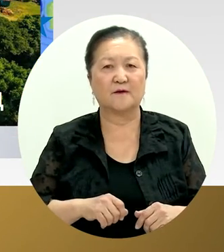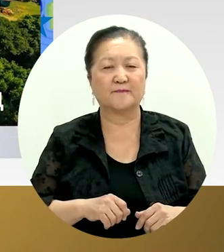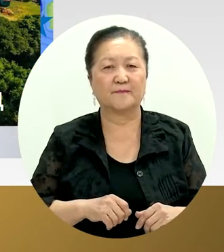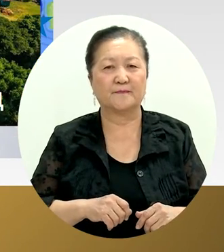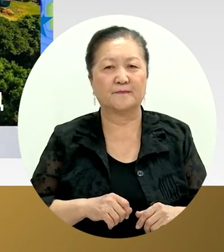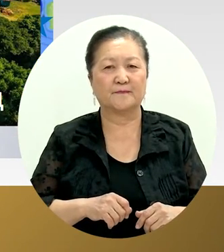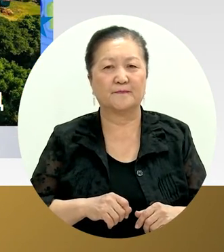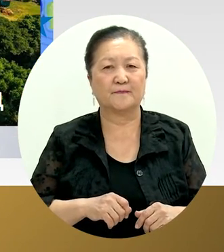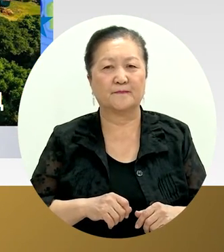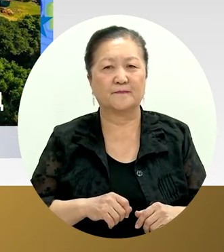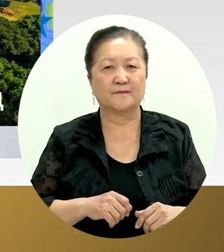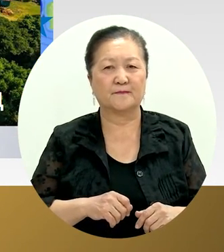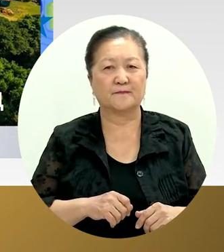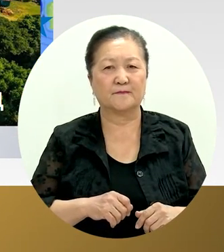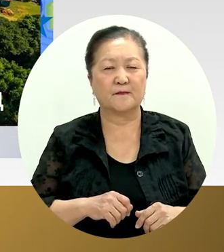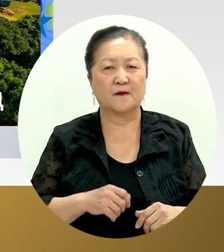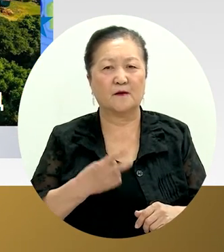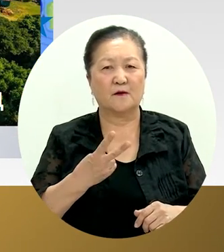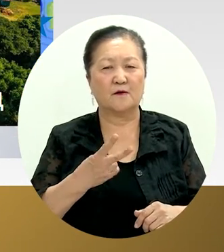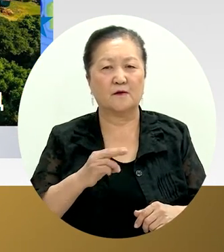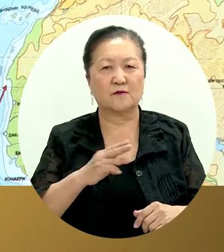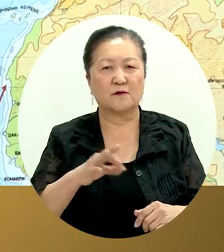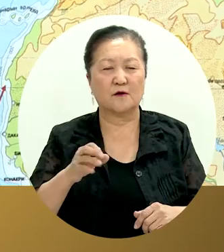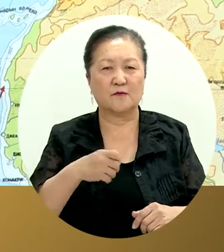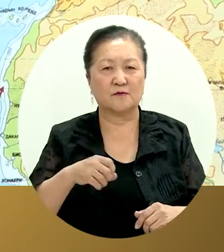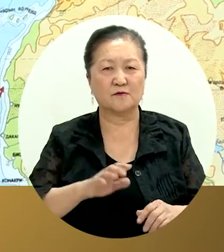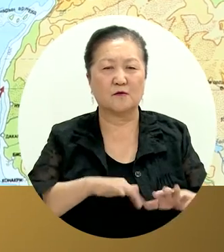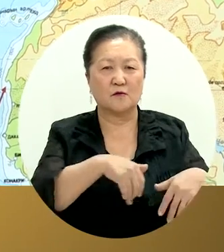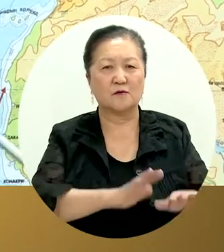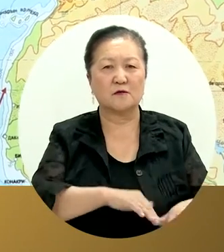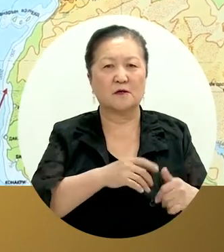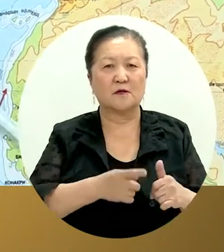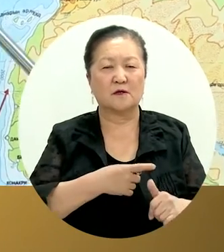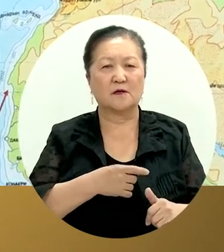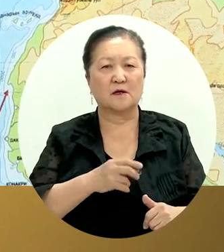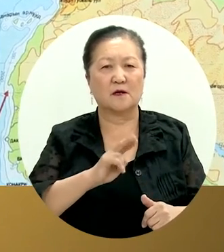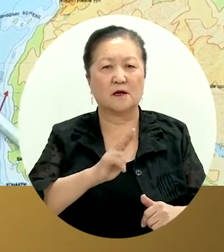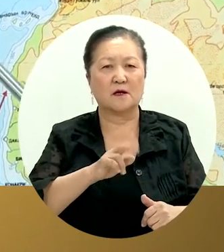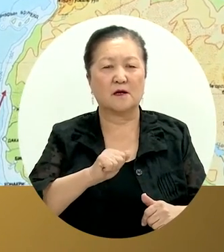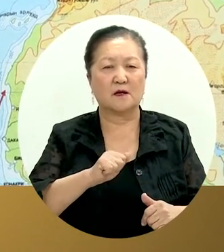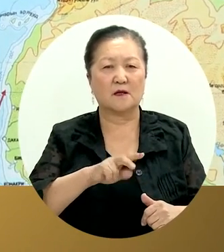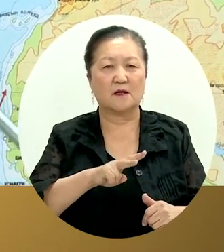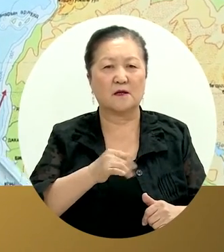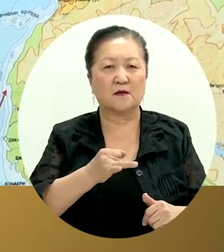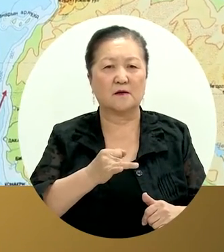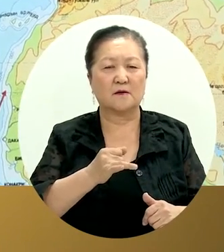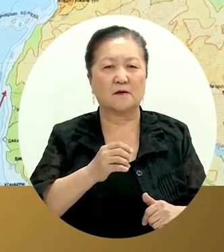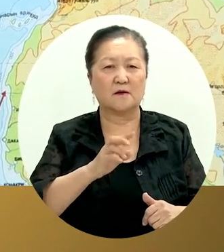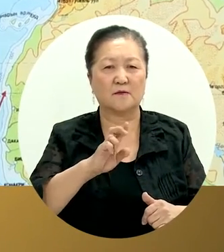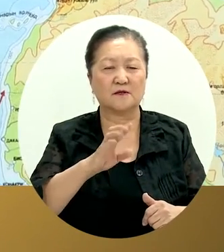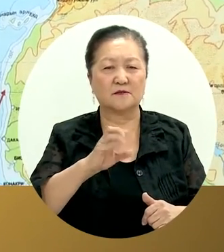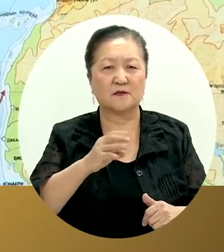байна, тэ. За. Хоёрын тоогоор тэмдэглэсэн урсгалын маань нэр нь Calcium Stream-ийн далайн урсгал байна, нэ.